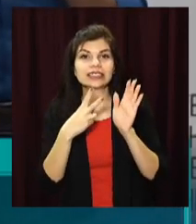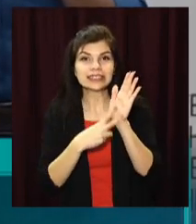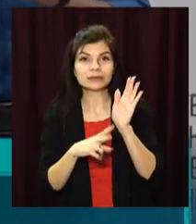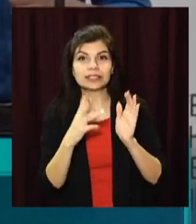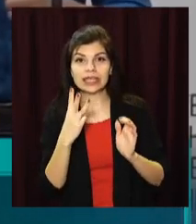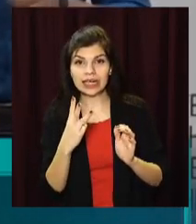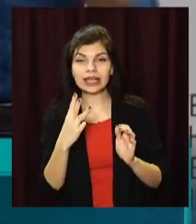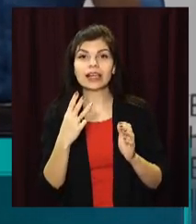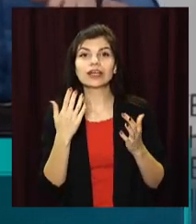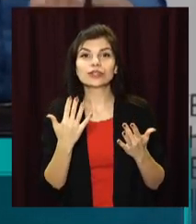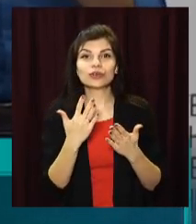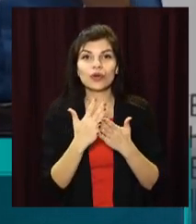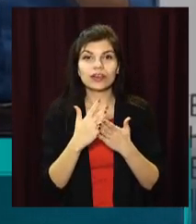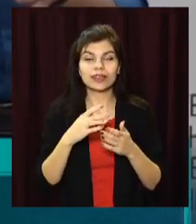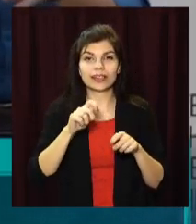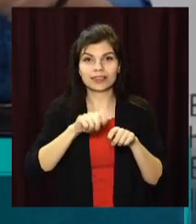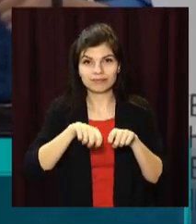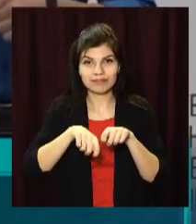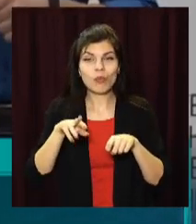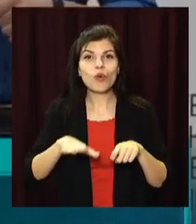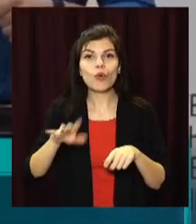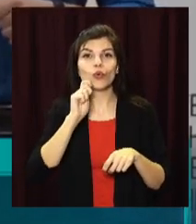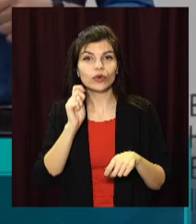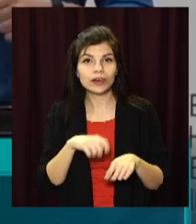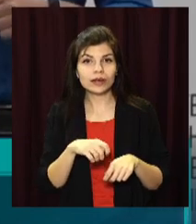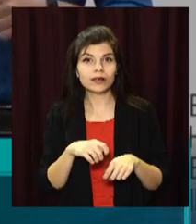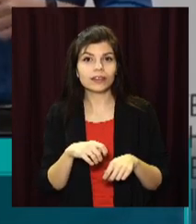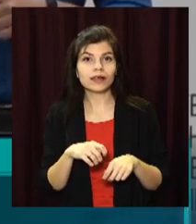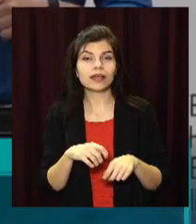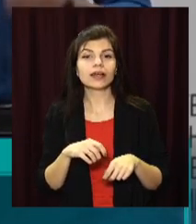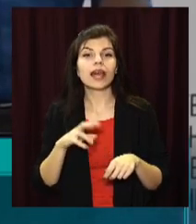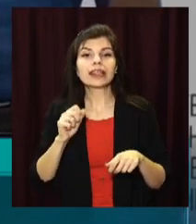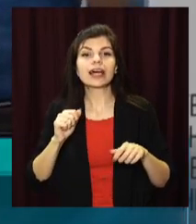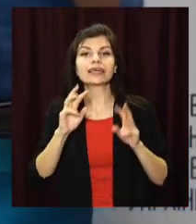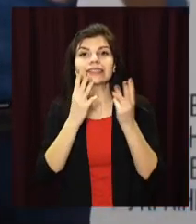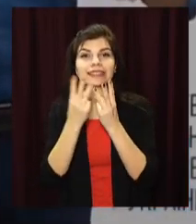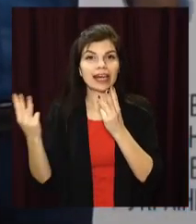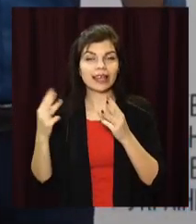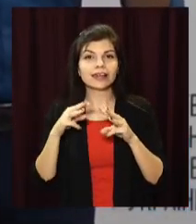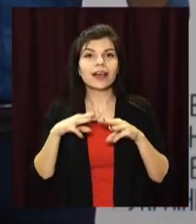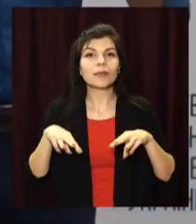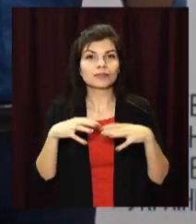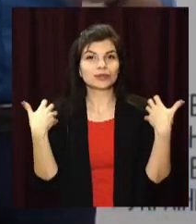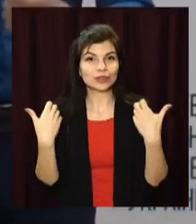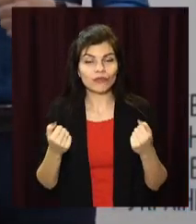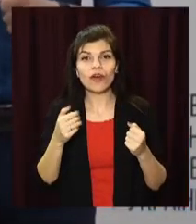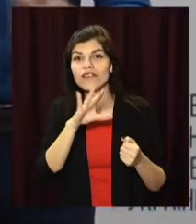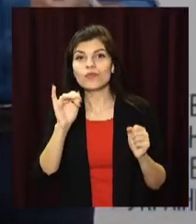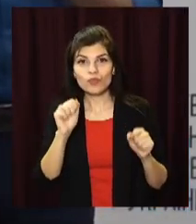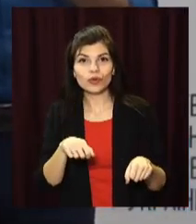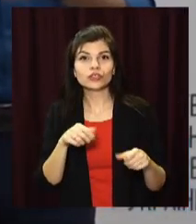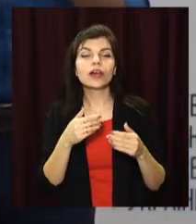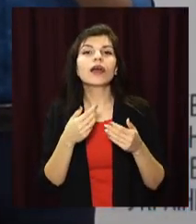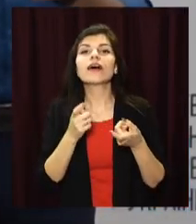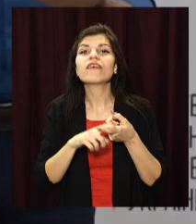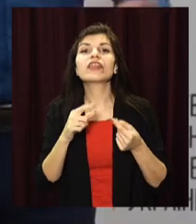2373 пункти тестування цілком по країні. На сайті Міністерства охорони здоров'я ви можете, в залежності від того,